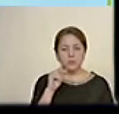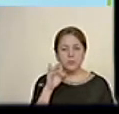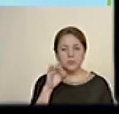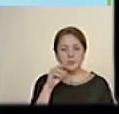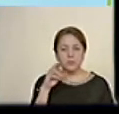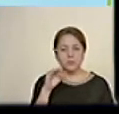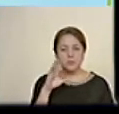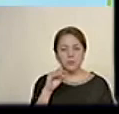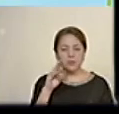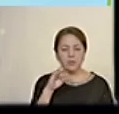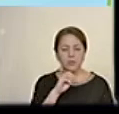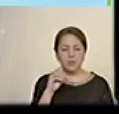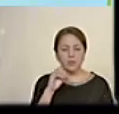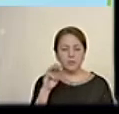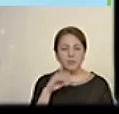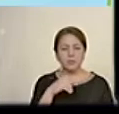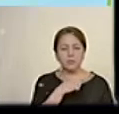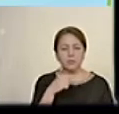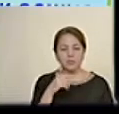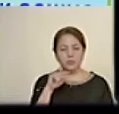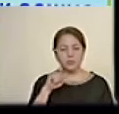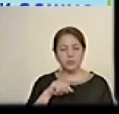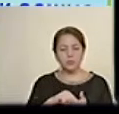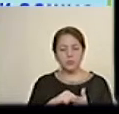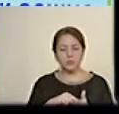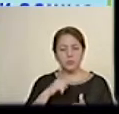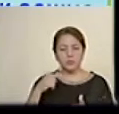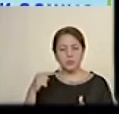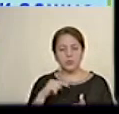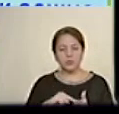тире и точки.